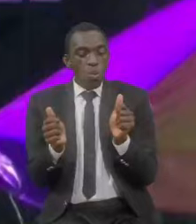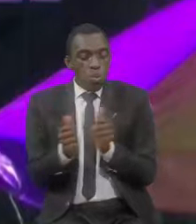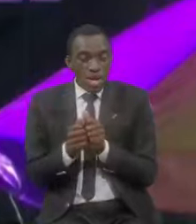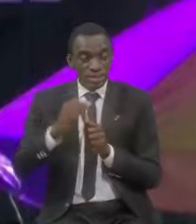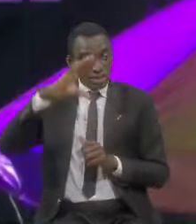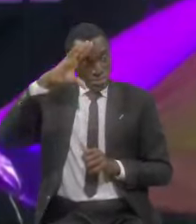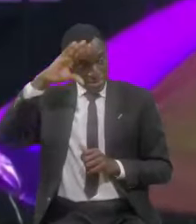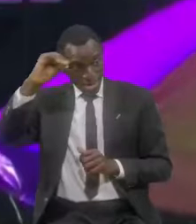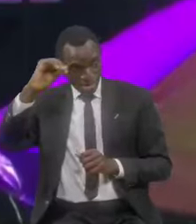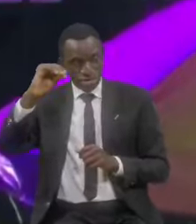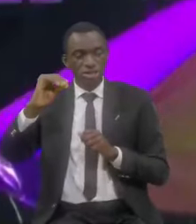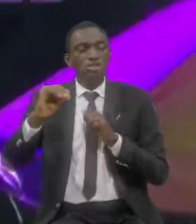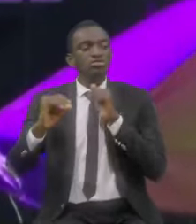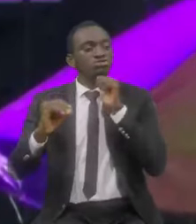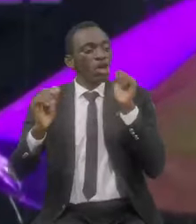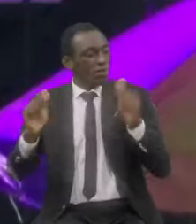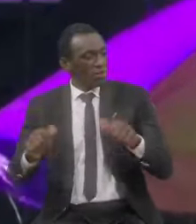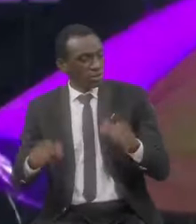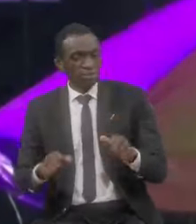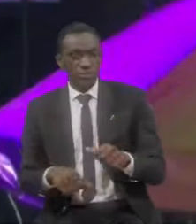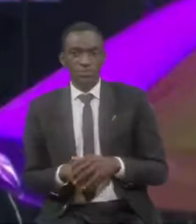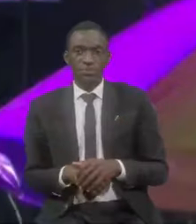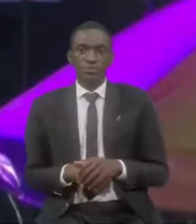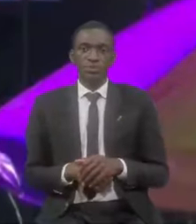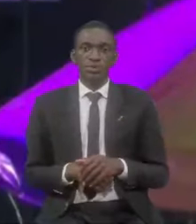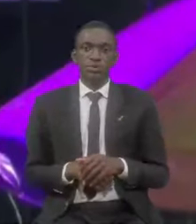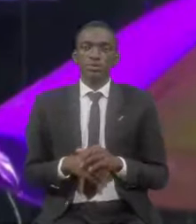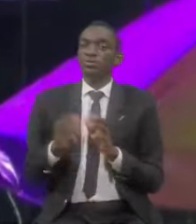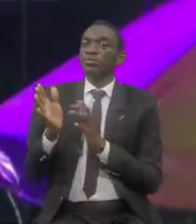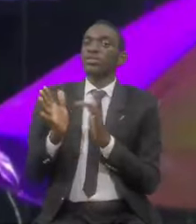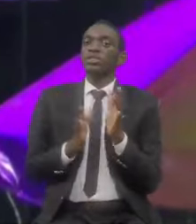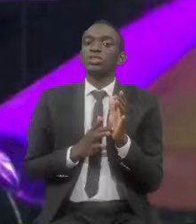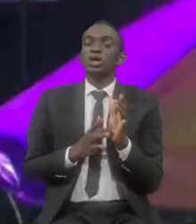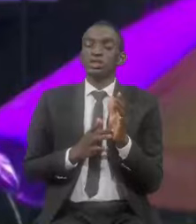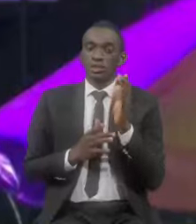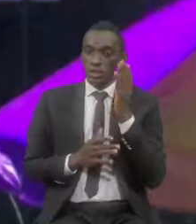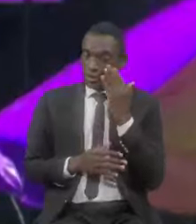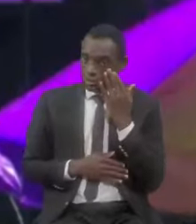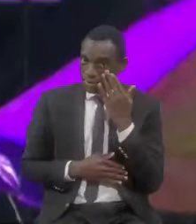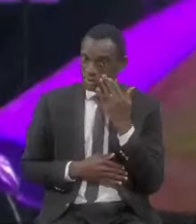cela est impossible aux hommes. Jésus a reconnu